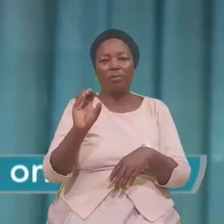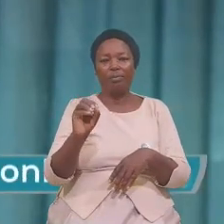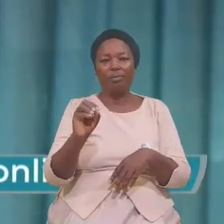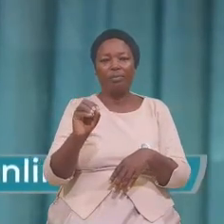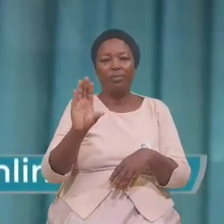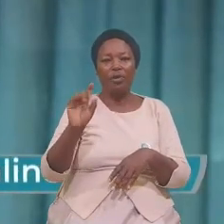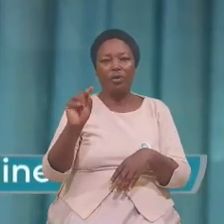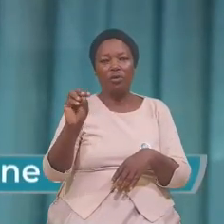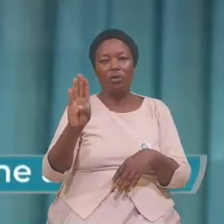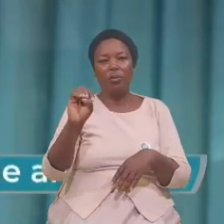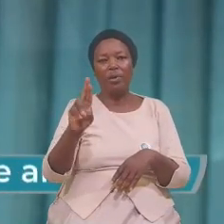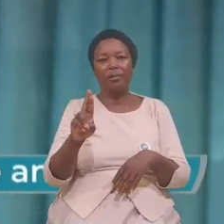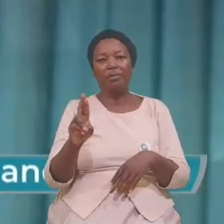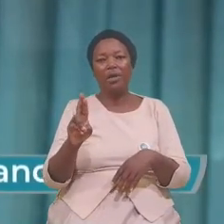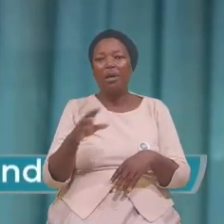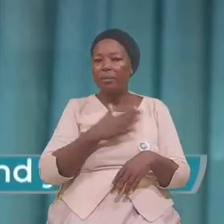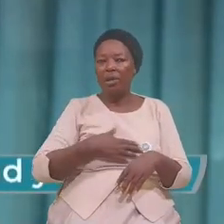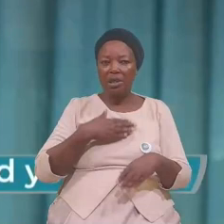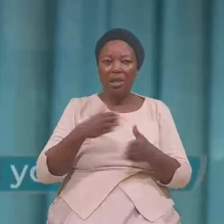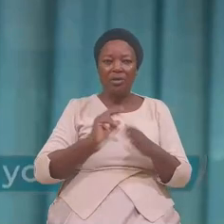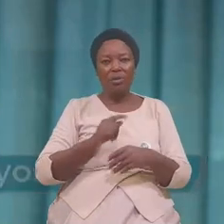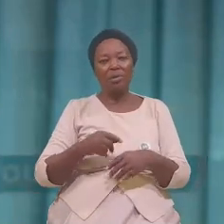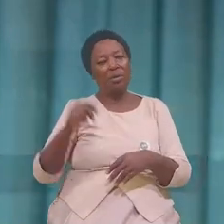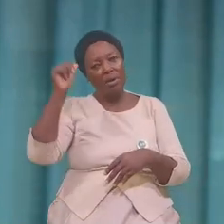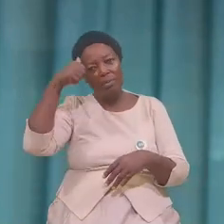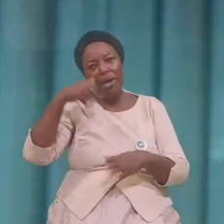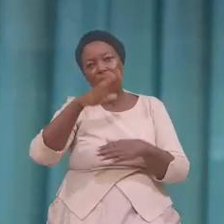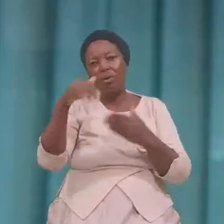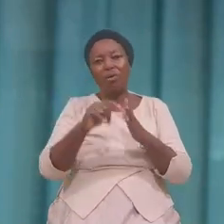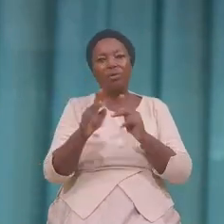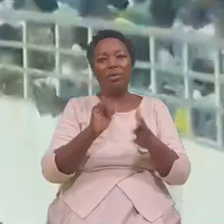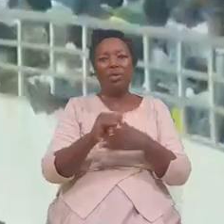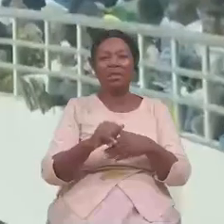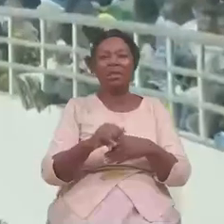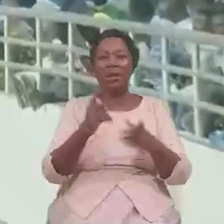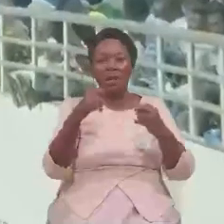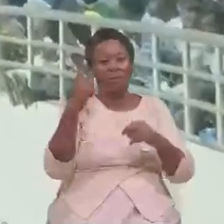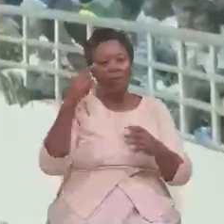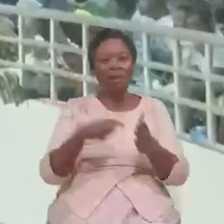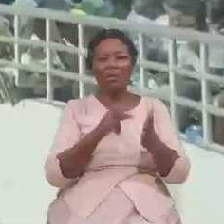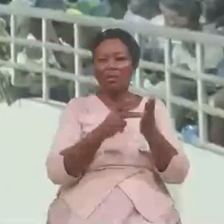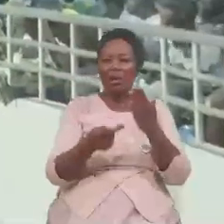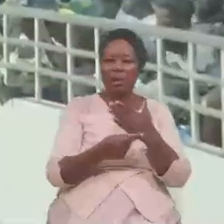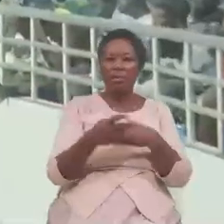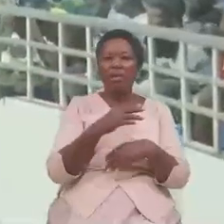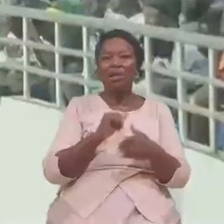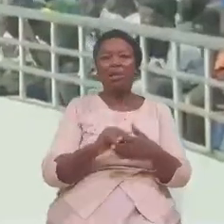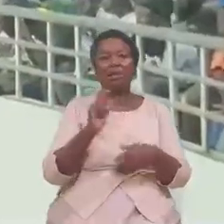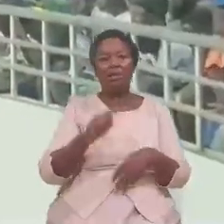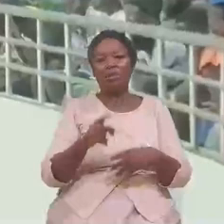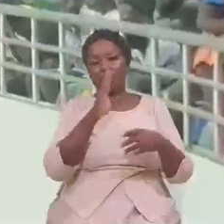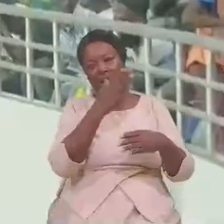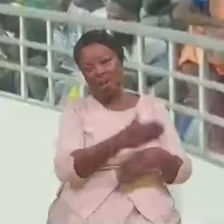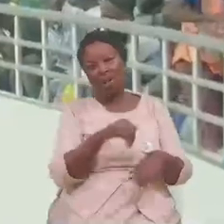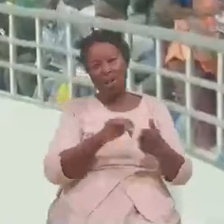Veillons à ce que tous ceux qui ont donné leur vie à Christ à cause de cette croisade, ils vont participer à ce programme. C'est